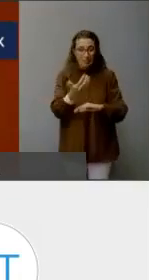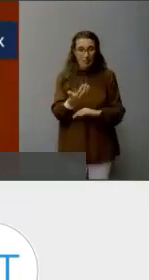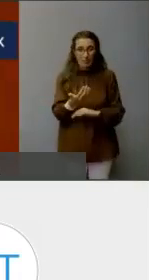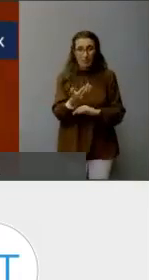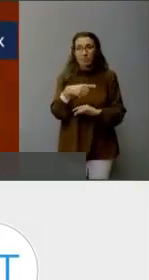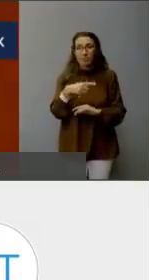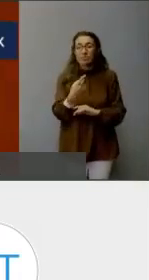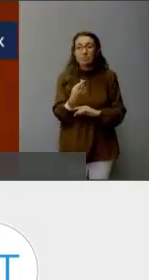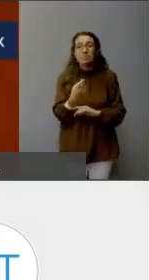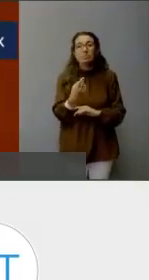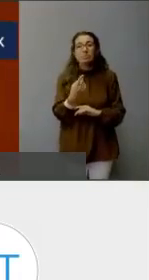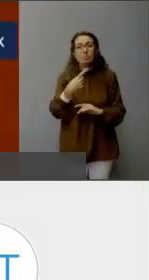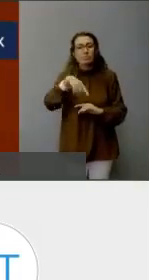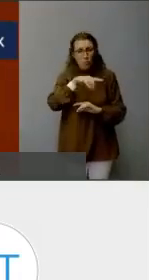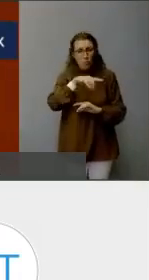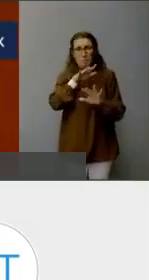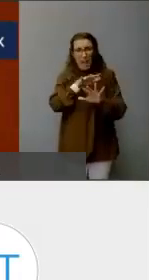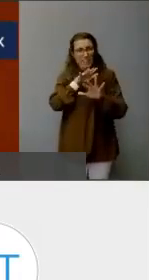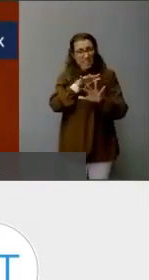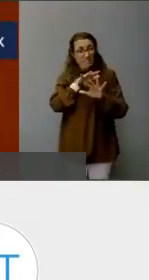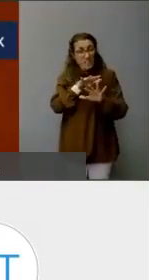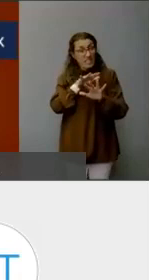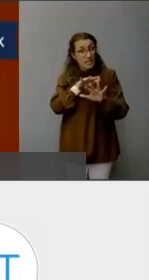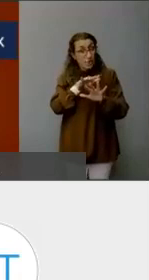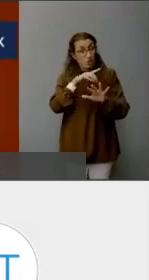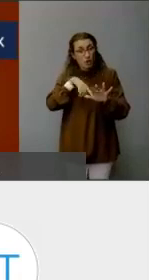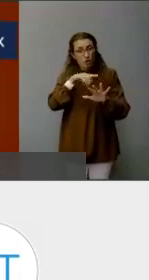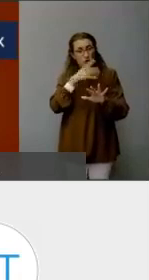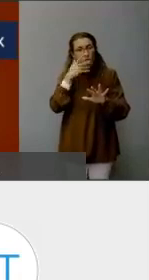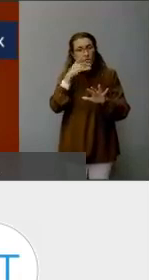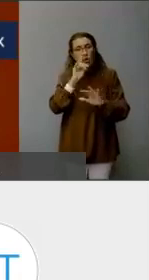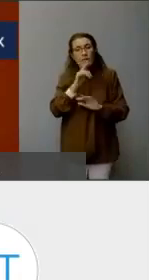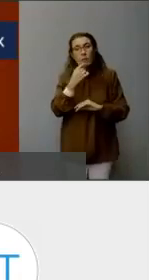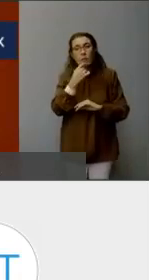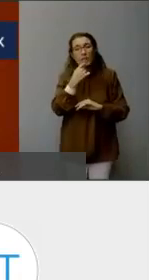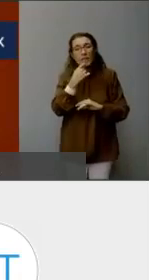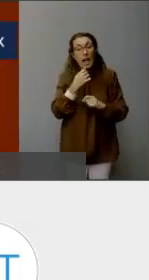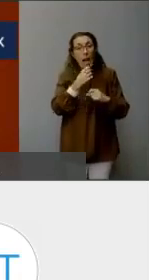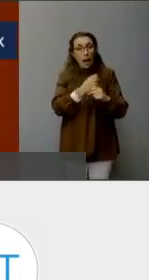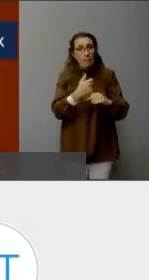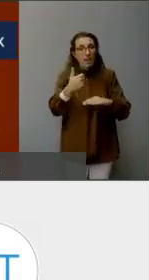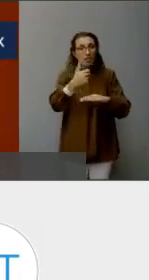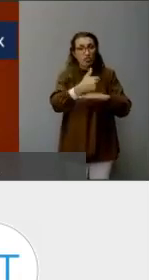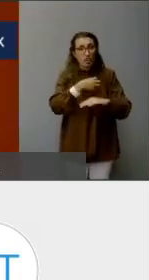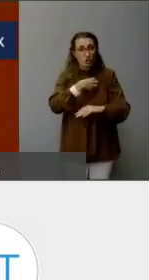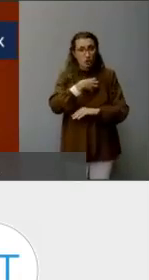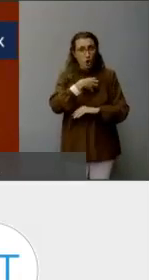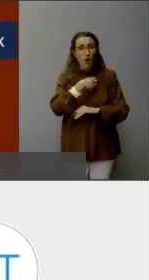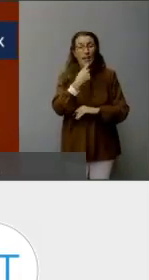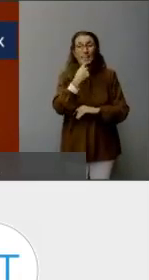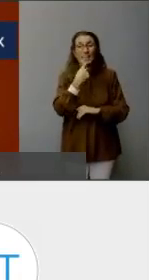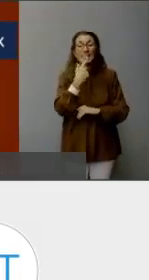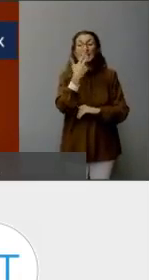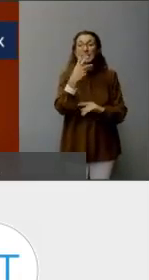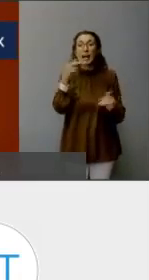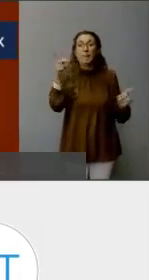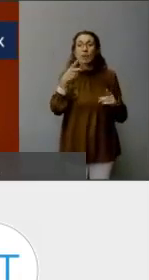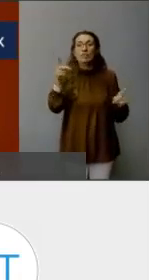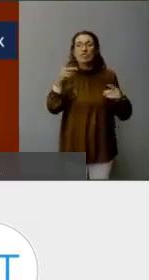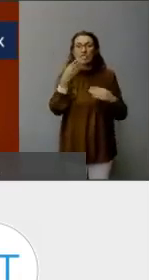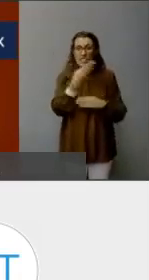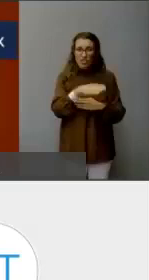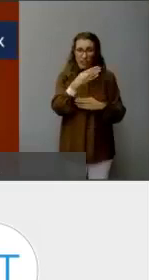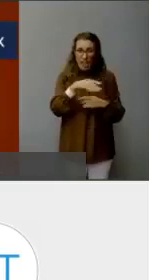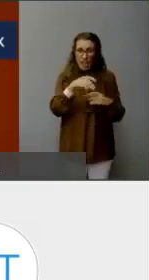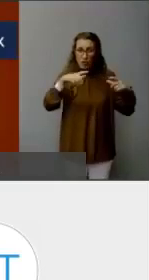noi proponemmo perché perché fossero nominati ambasciatori 19 nel mondo tre musicisti genovesi di livello internazionale lei